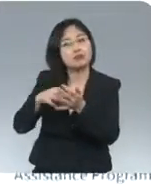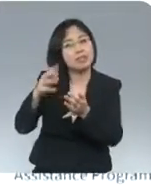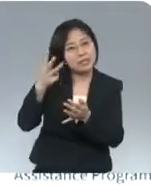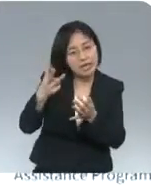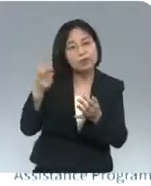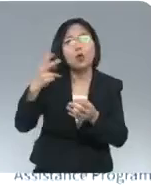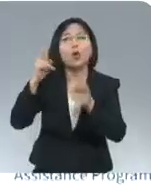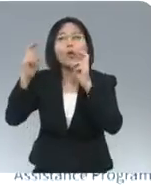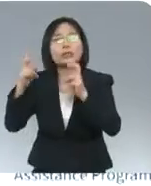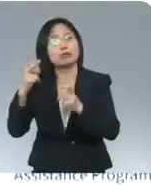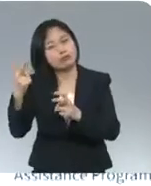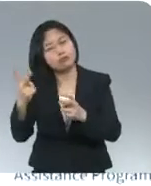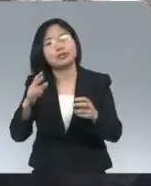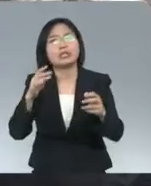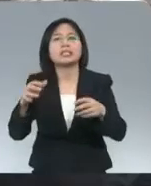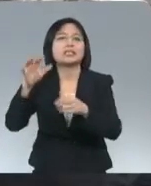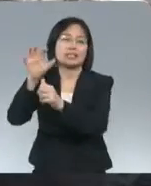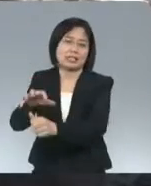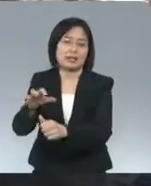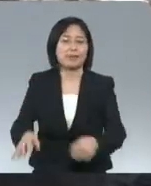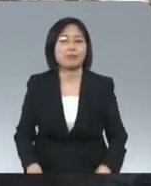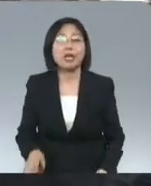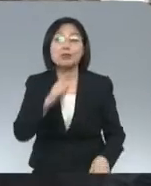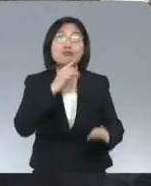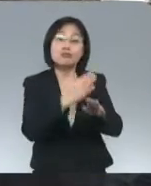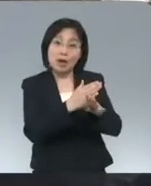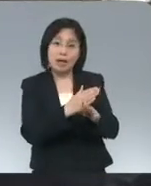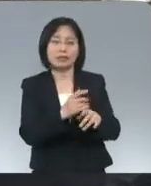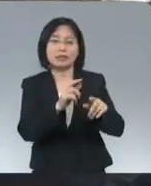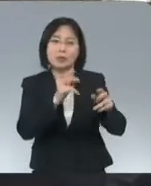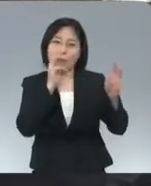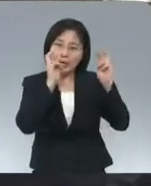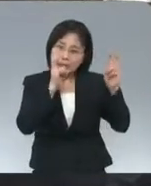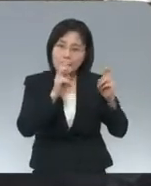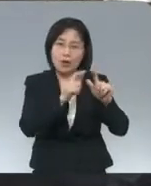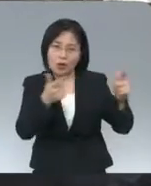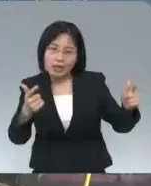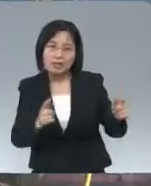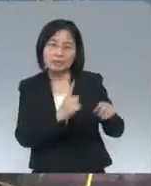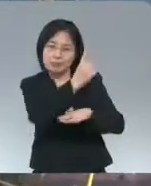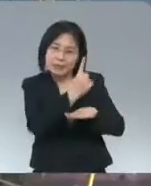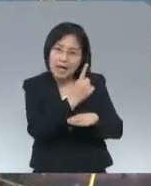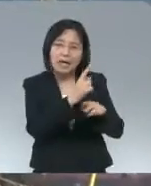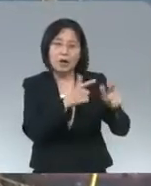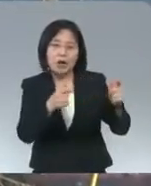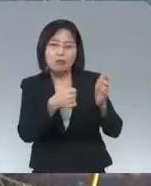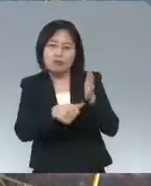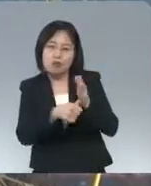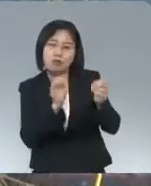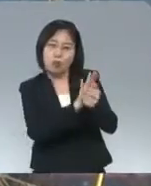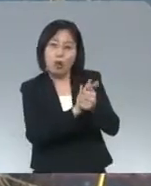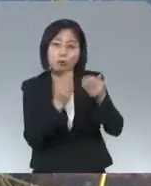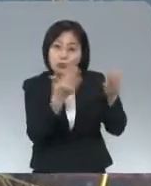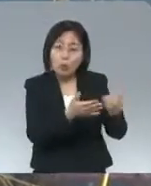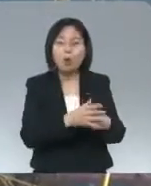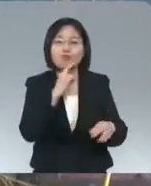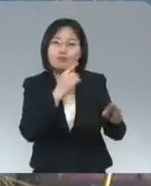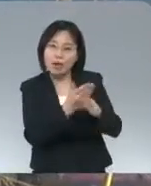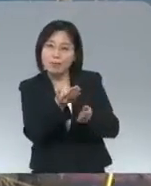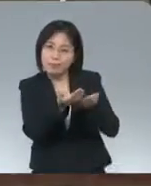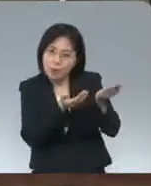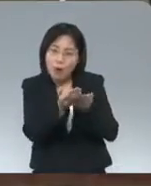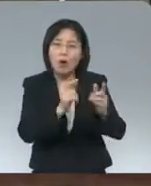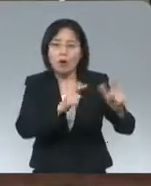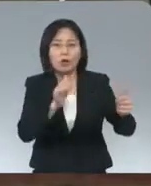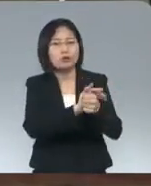してロシア人2人とロシア企業を3社を対象にアメリカ国内の資産の凍結やアメリカ人との